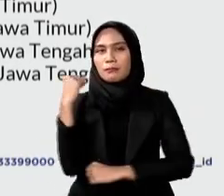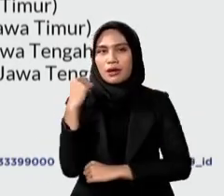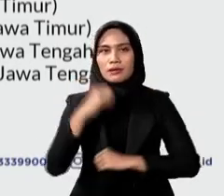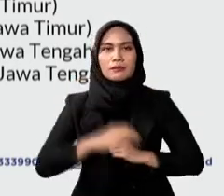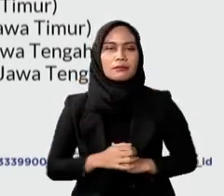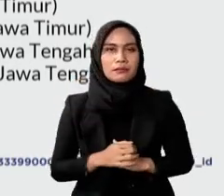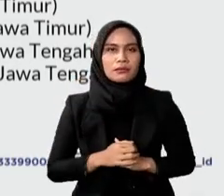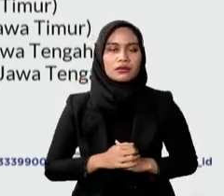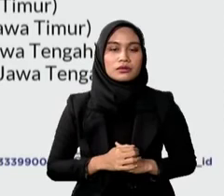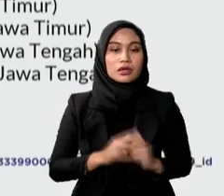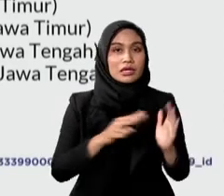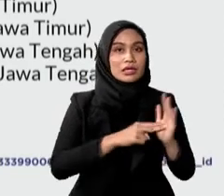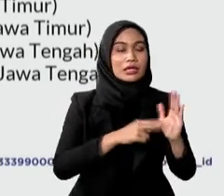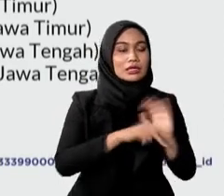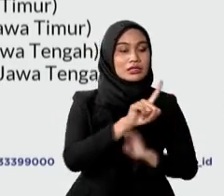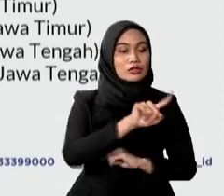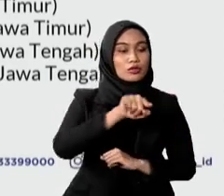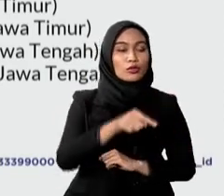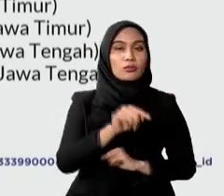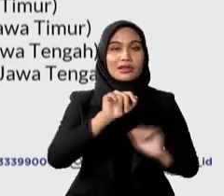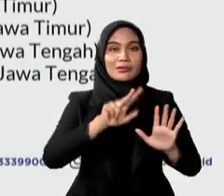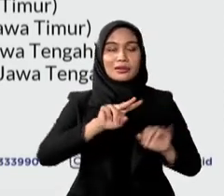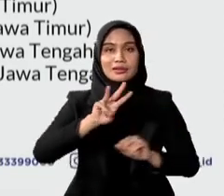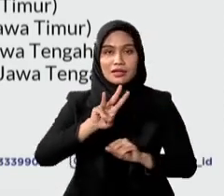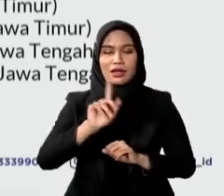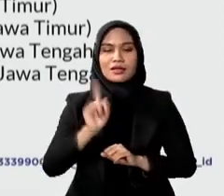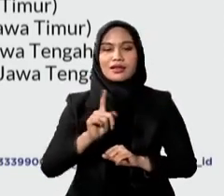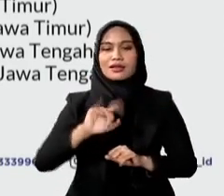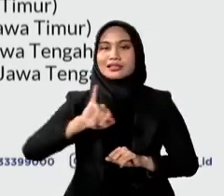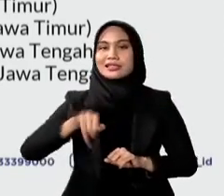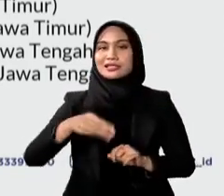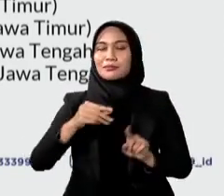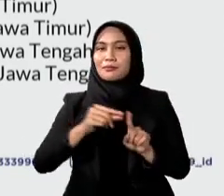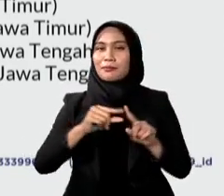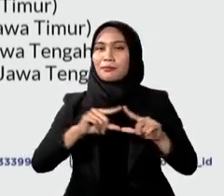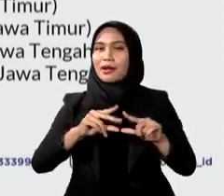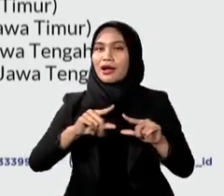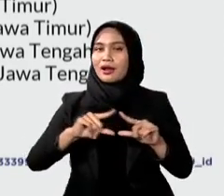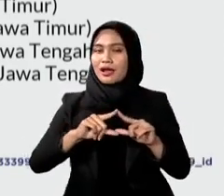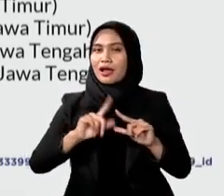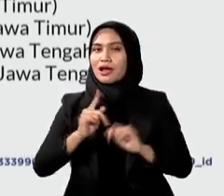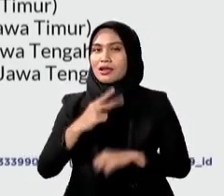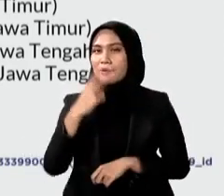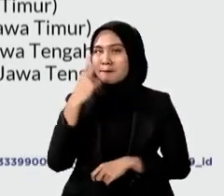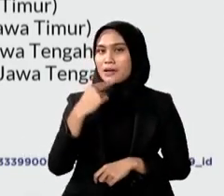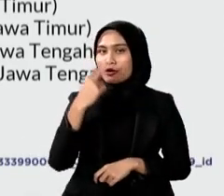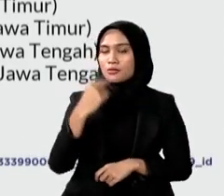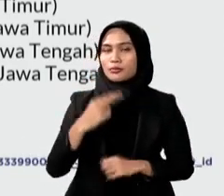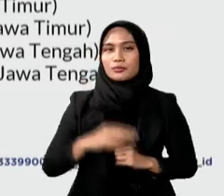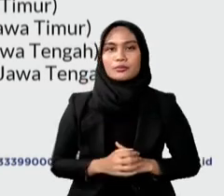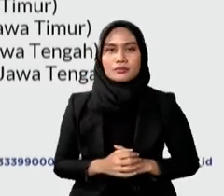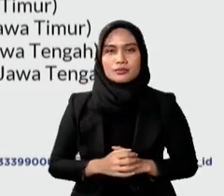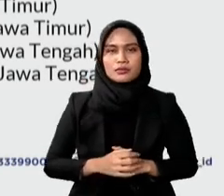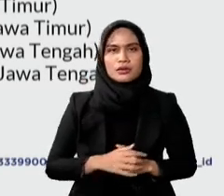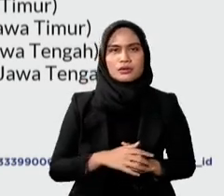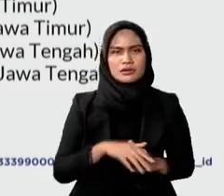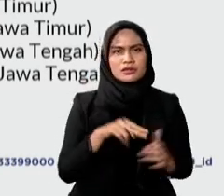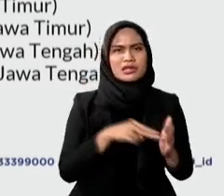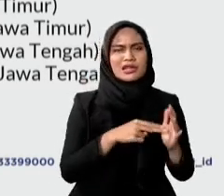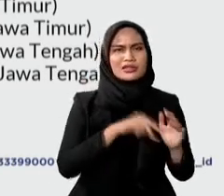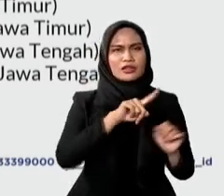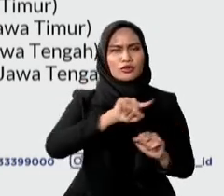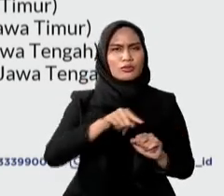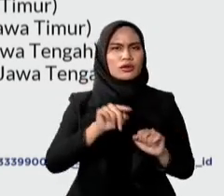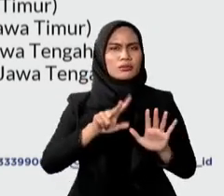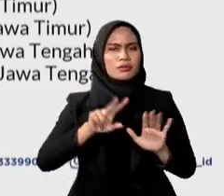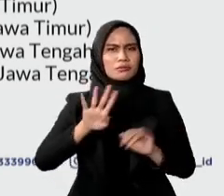skor 1,83 yaitu Jepara di Jawa Tengah dan Bandung di Jawa Barat. Skor 1,84 yaitu